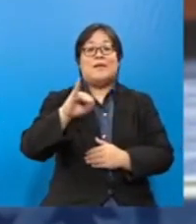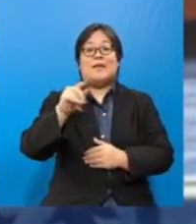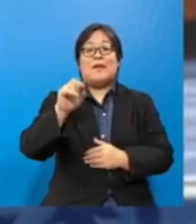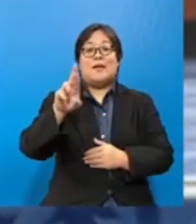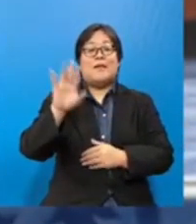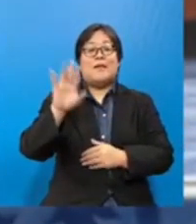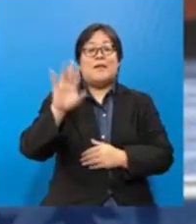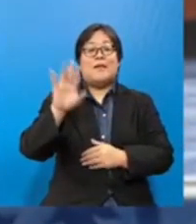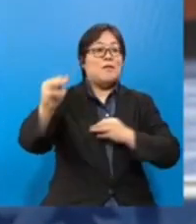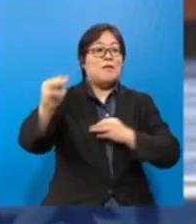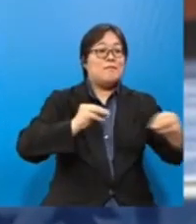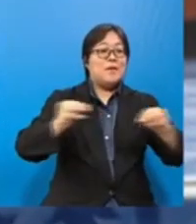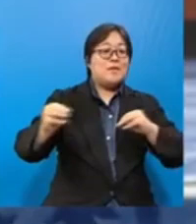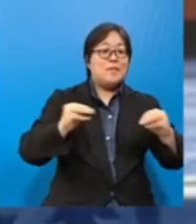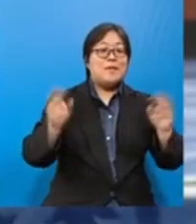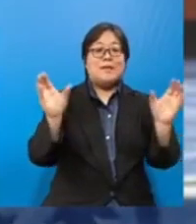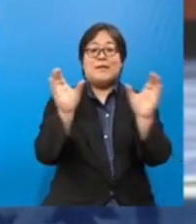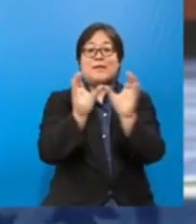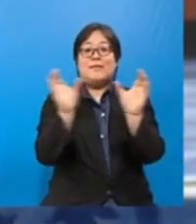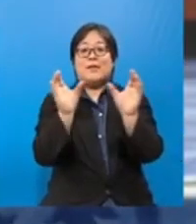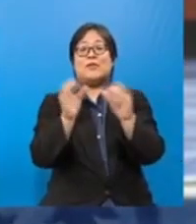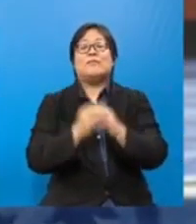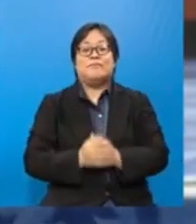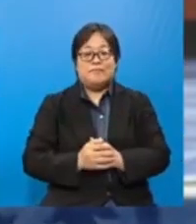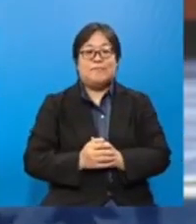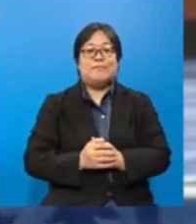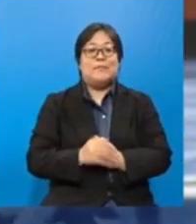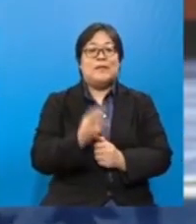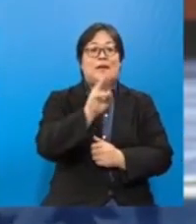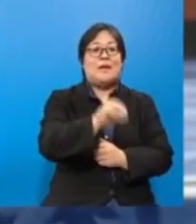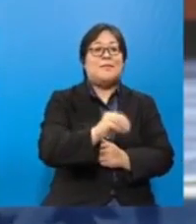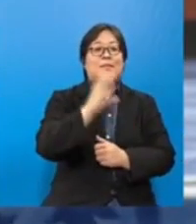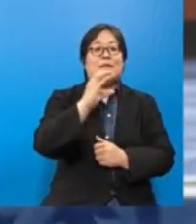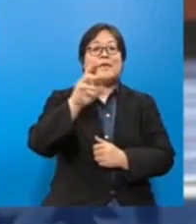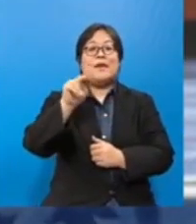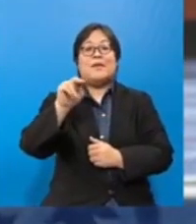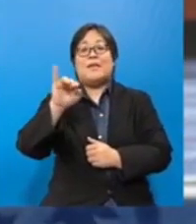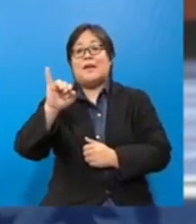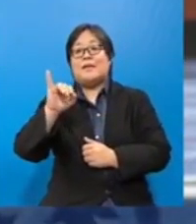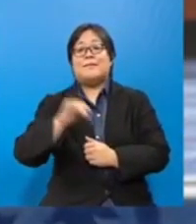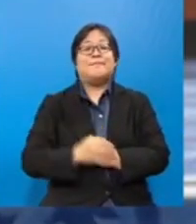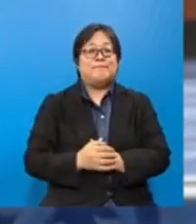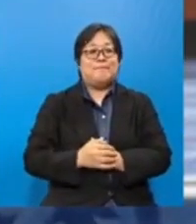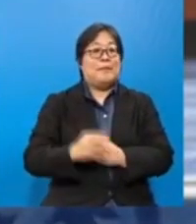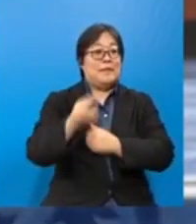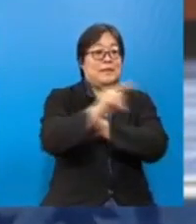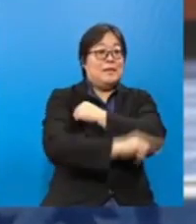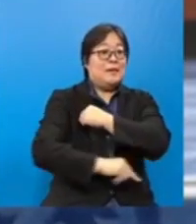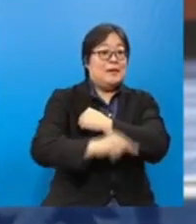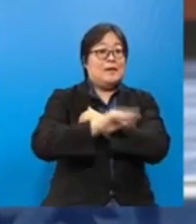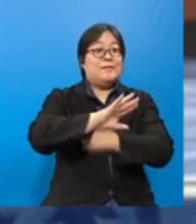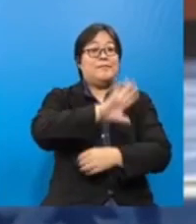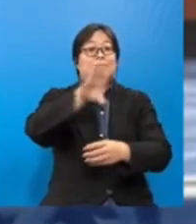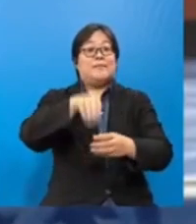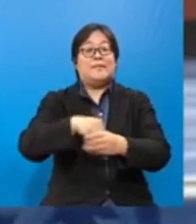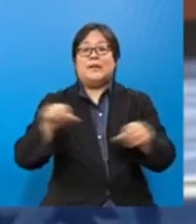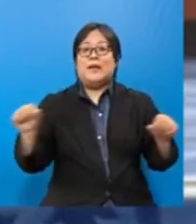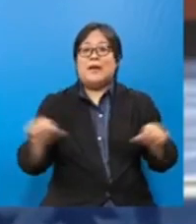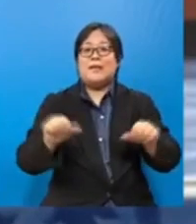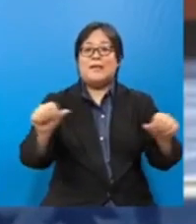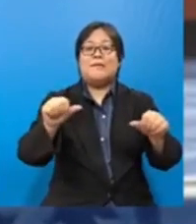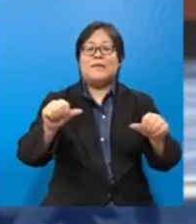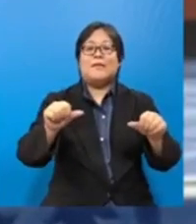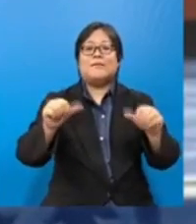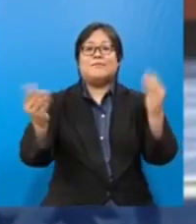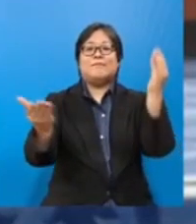forest management certification ataupun MCM mne bagi negeri-negeri yang terlibat dengan aktiviti